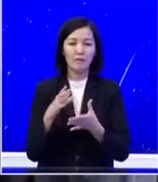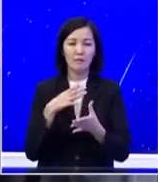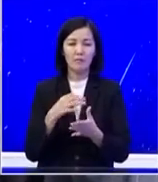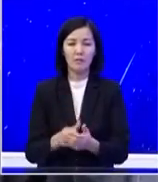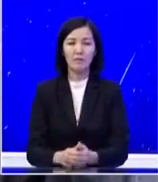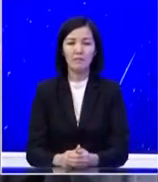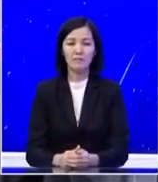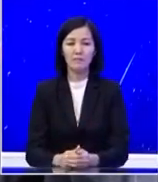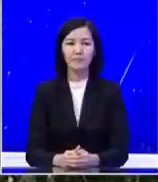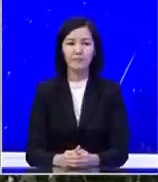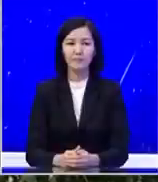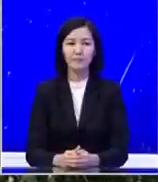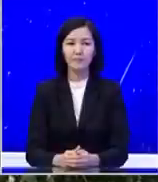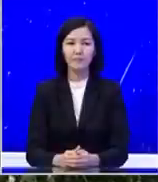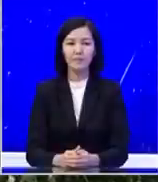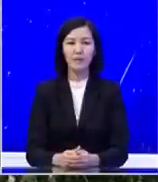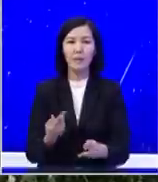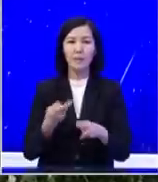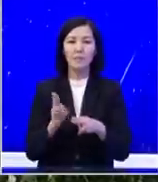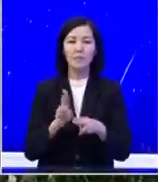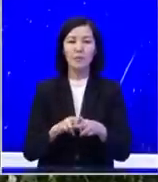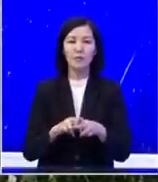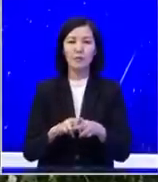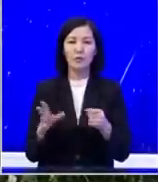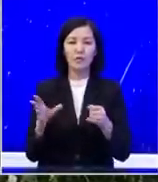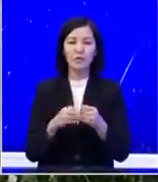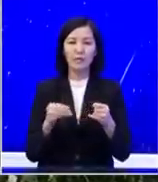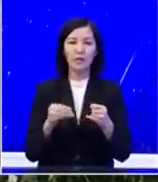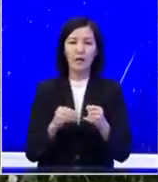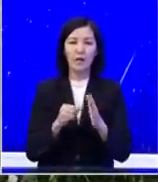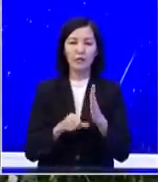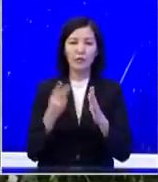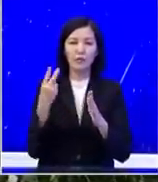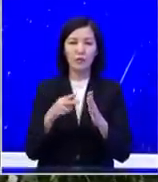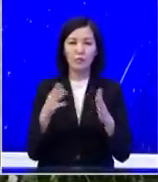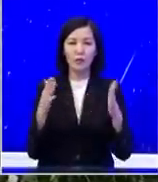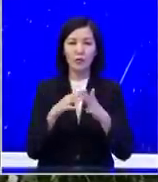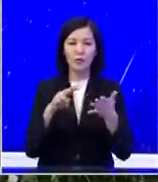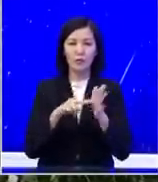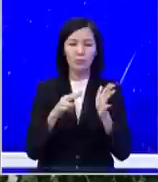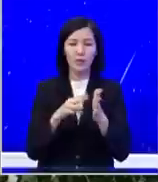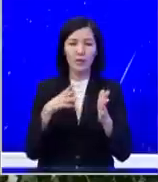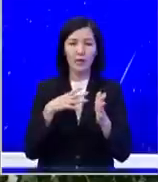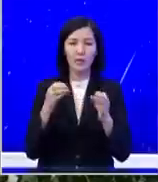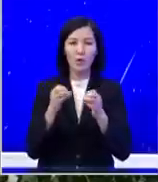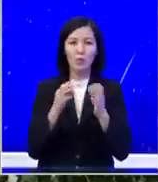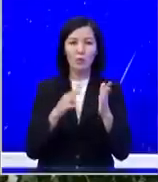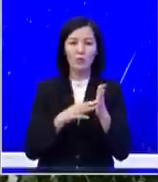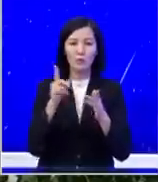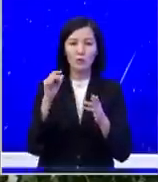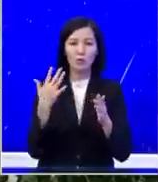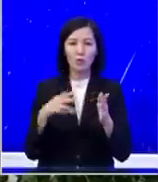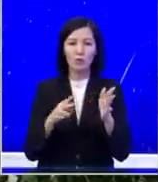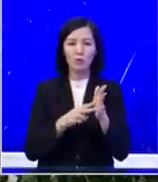медицинский центр. Все. Бұл жерде 620 үй жоспарланған құрылысы. Қазір кезде былтыр 19 жыл 157